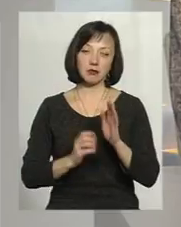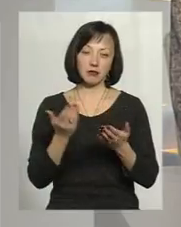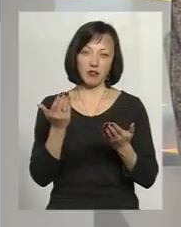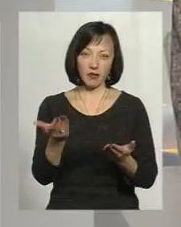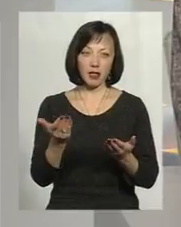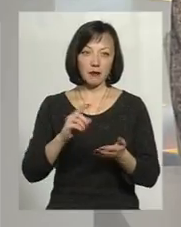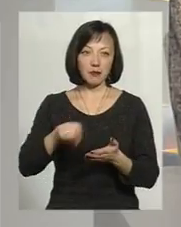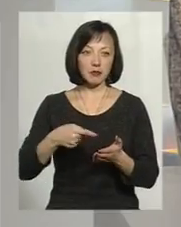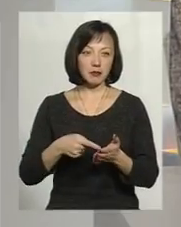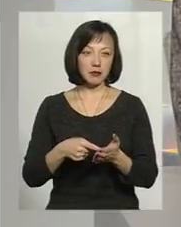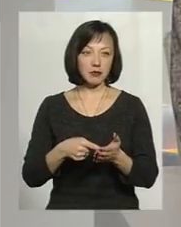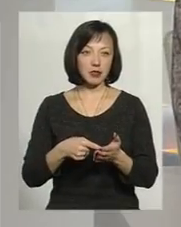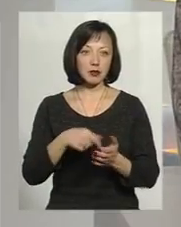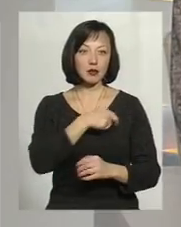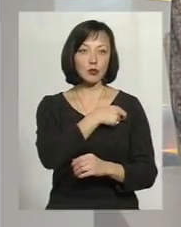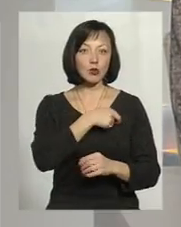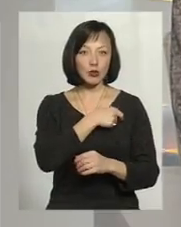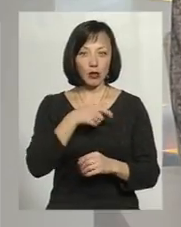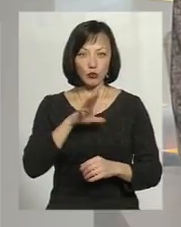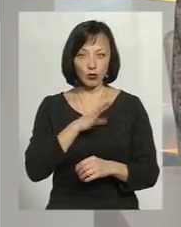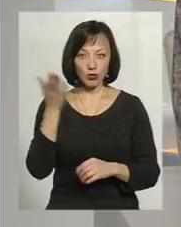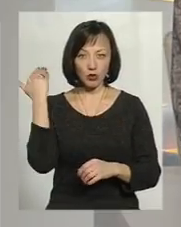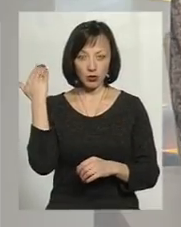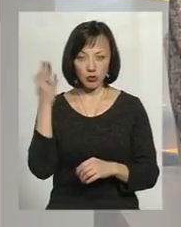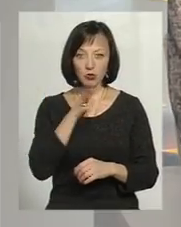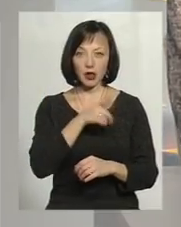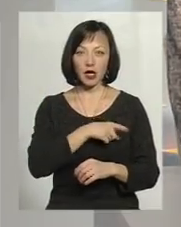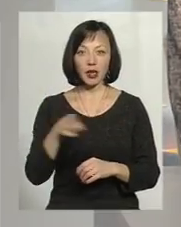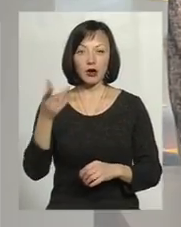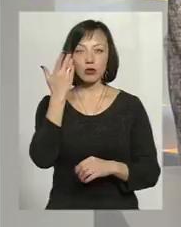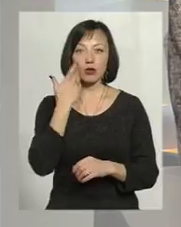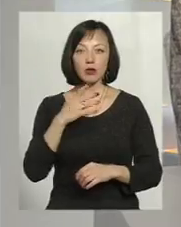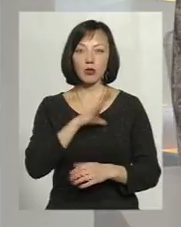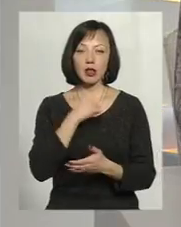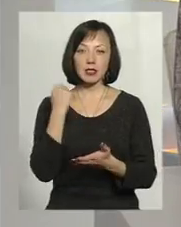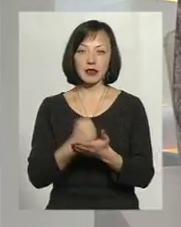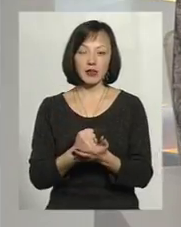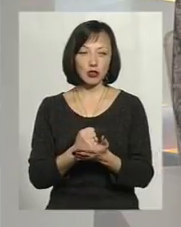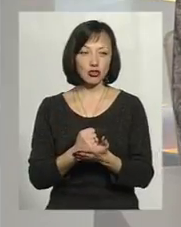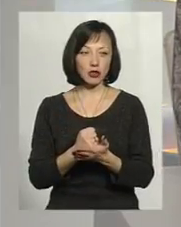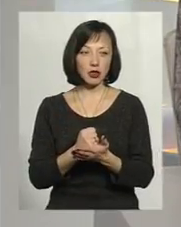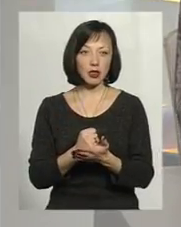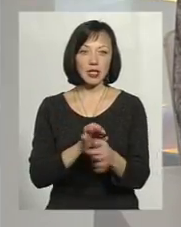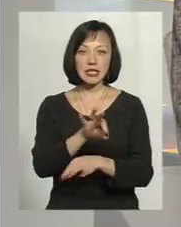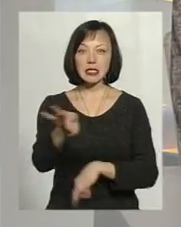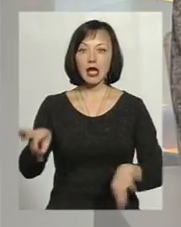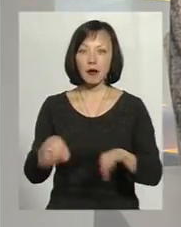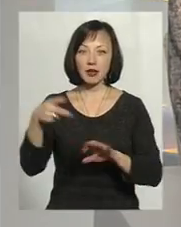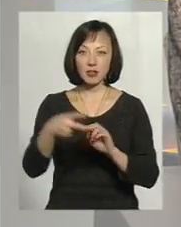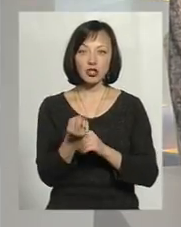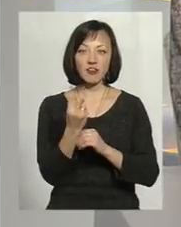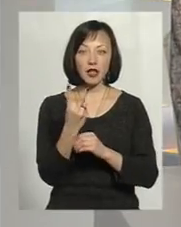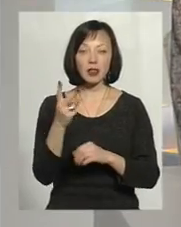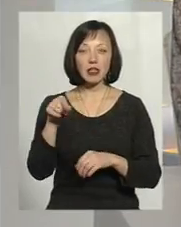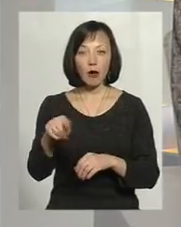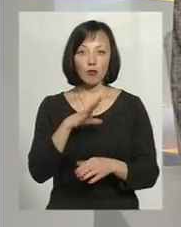що були міським депутатом Хмельницької міської ради, в той період, коли була затверджена ота схема 2012 року,